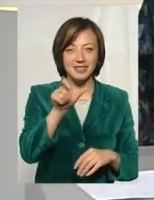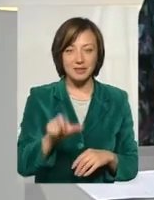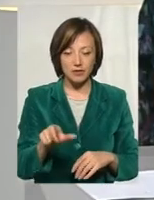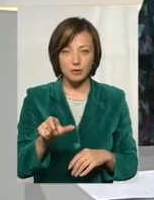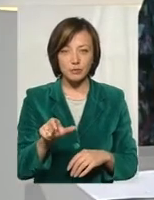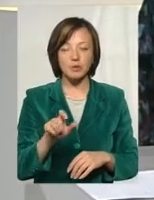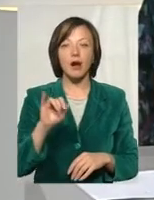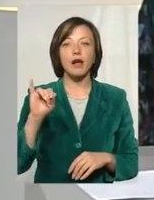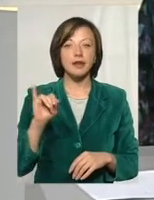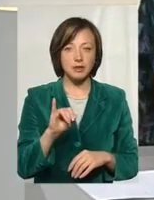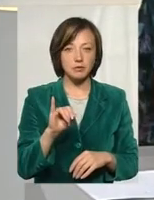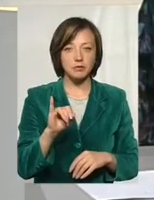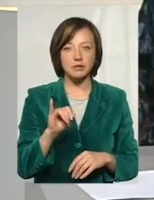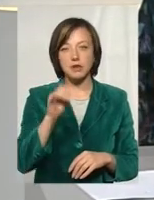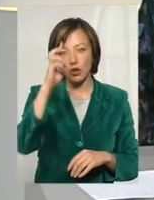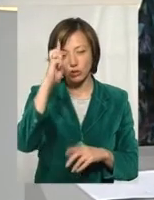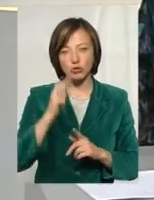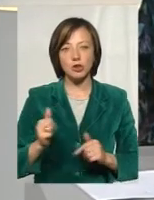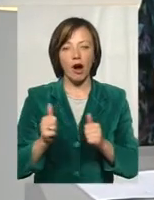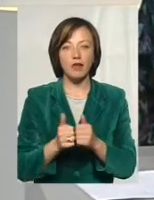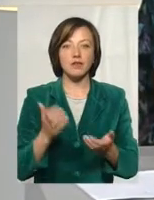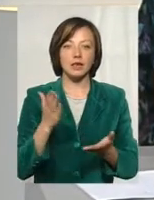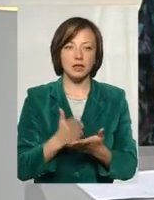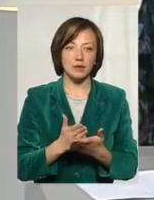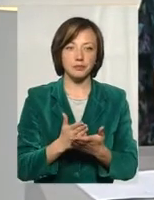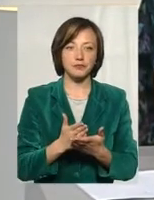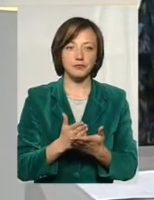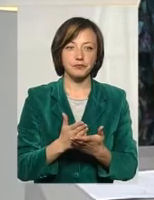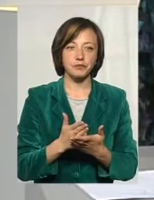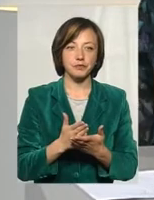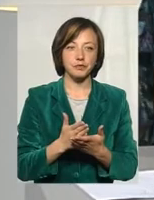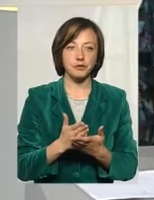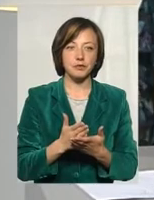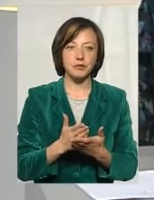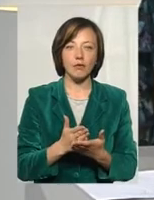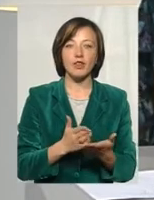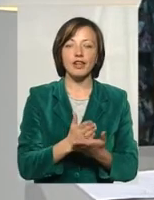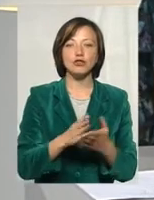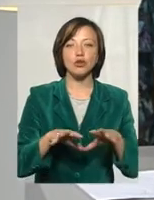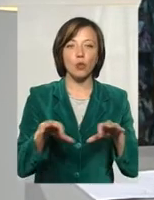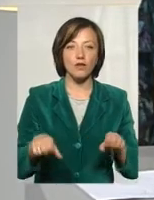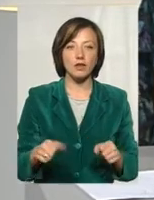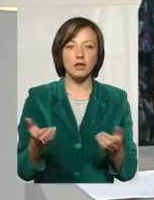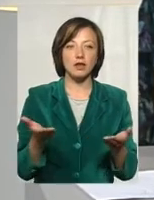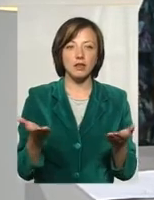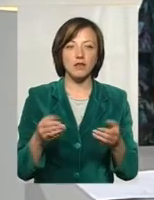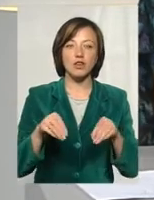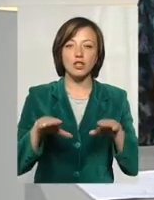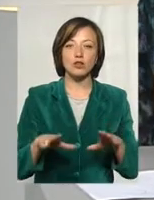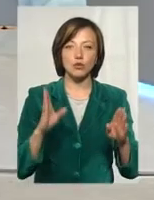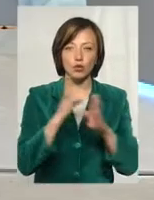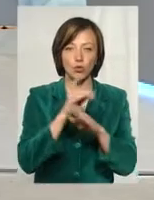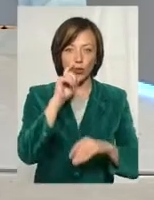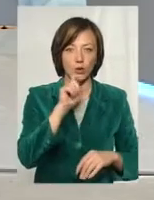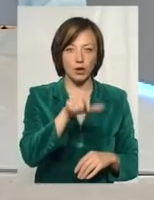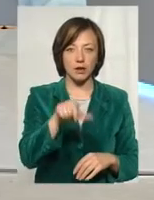і держави, яка є власне чиновників, які вирішують долю